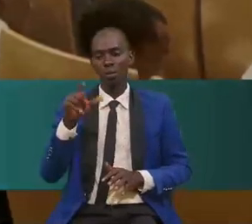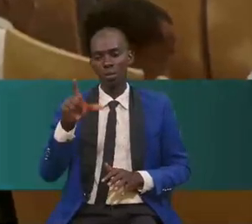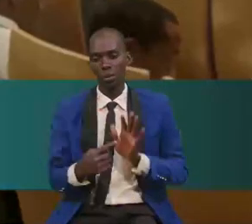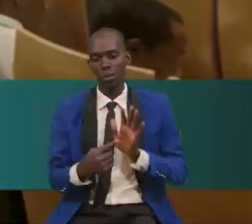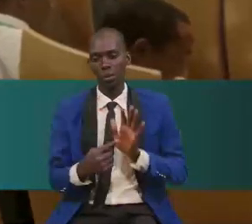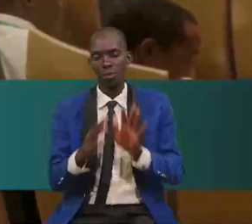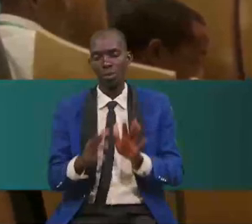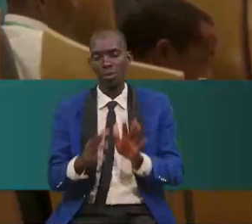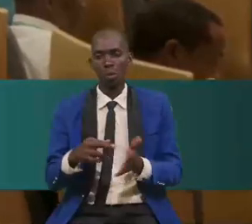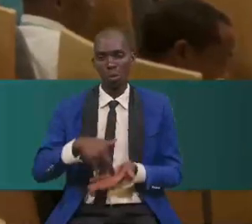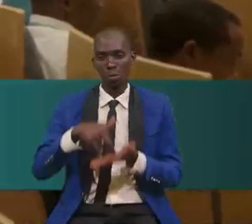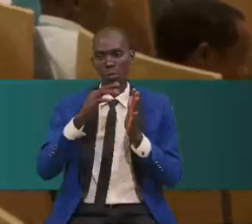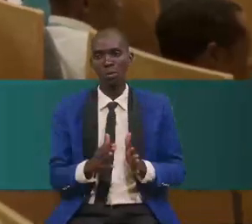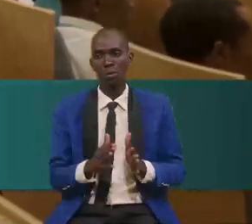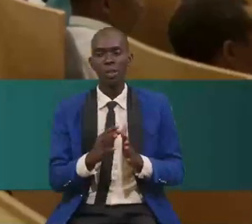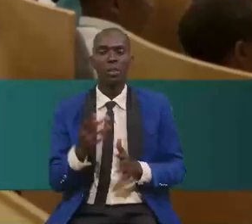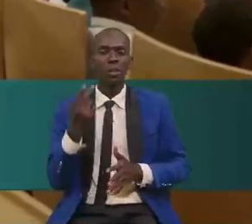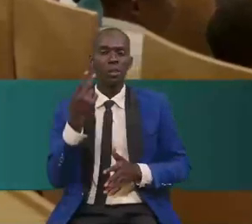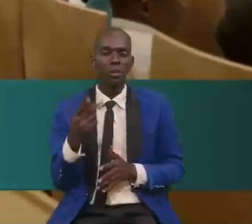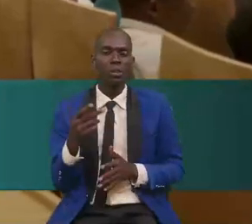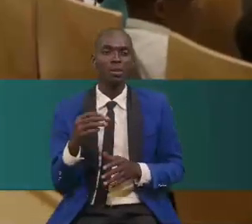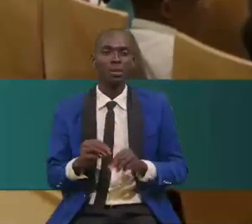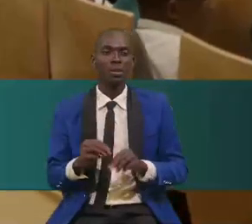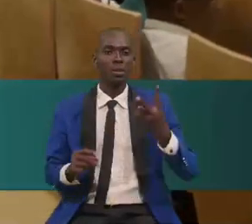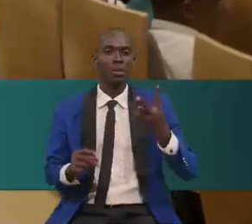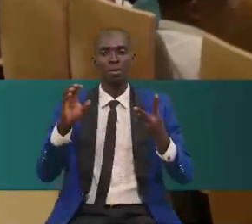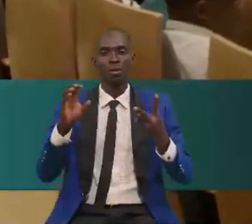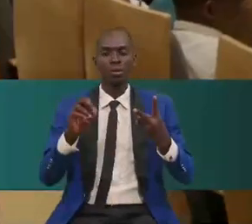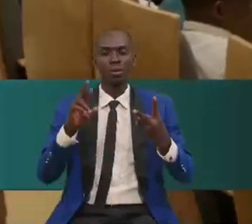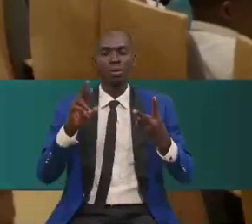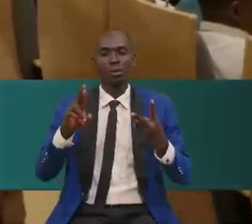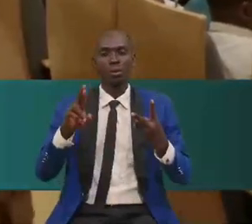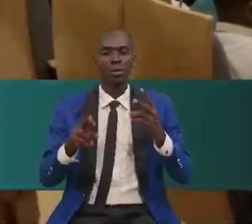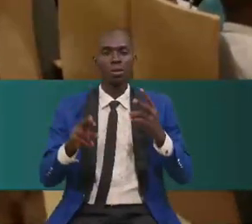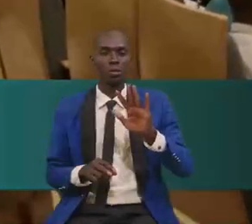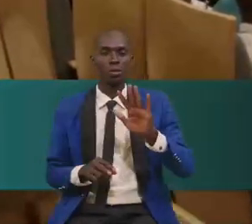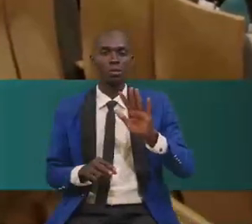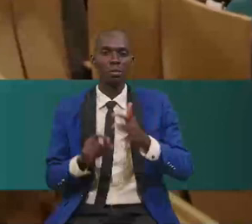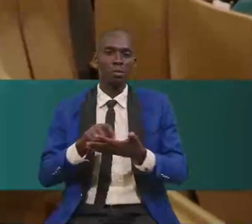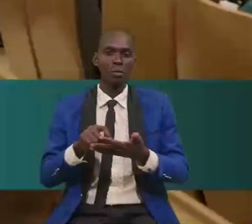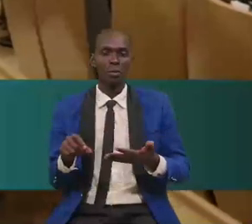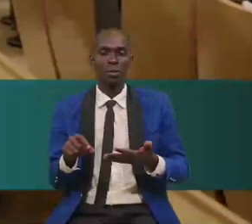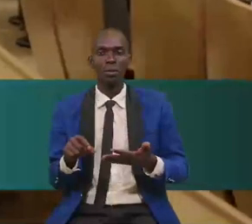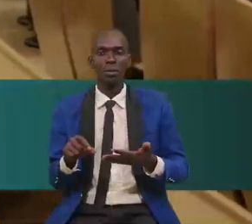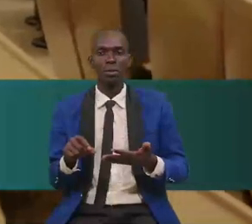En 2 Corinthiens chapitre 5, 2 Corinthiens chapitre 5, lisons